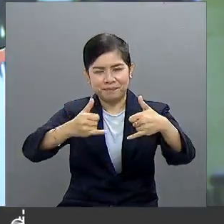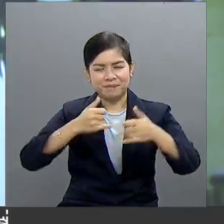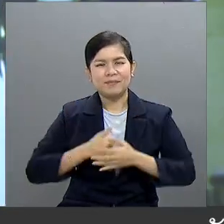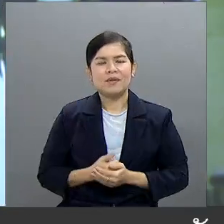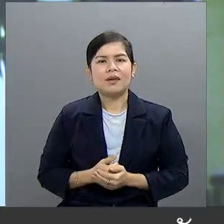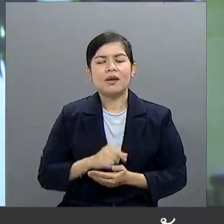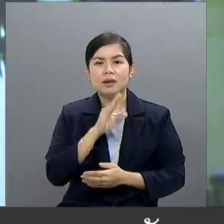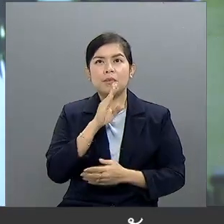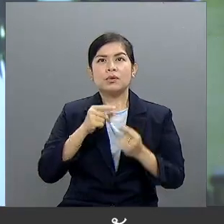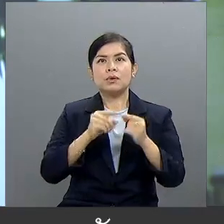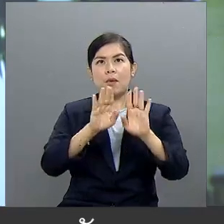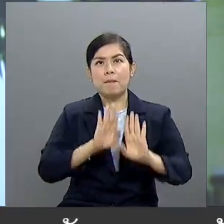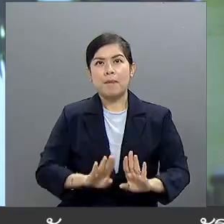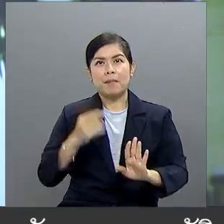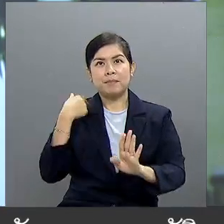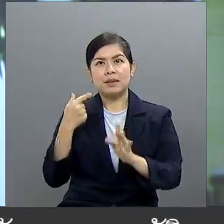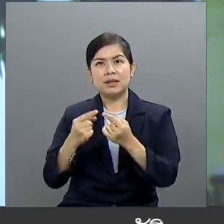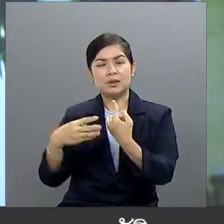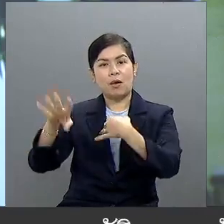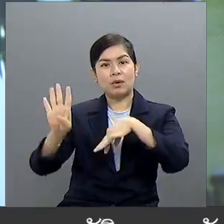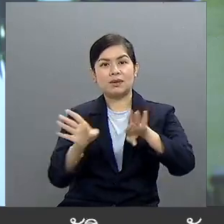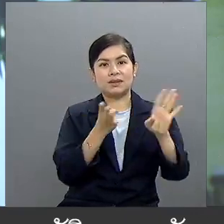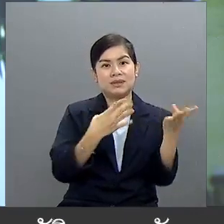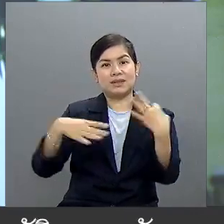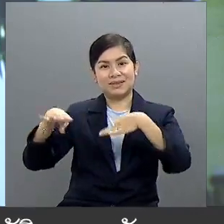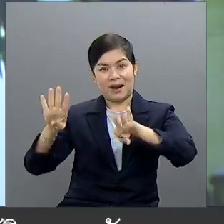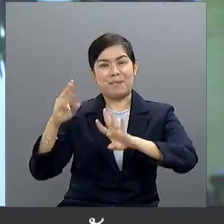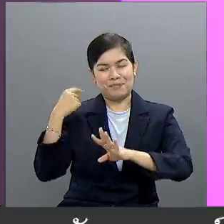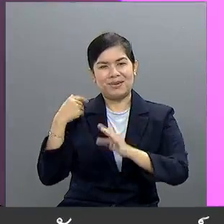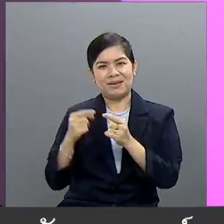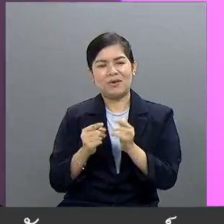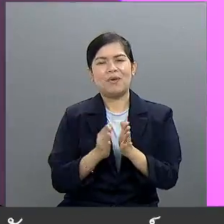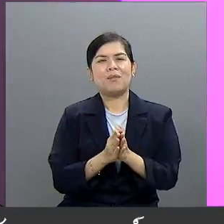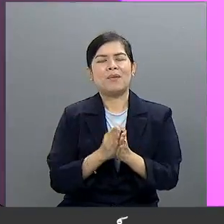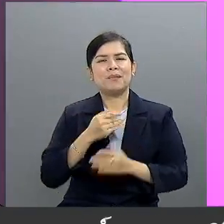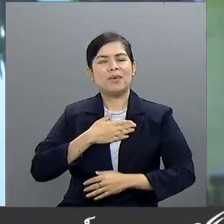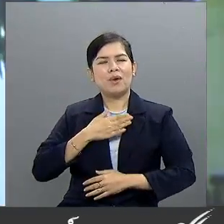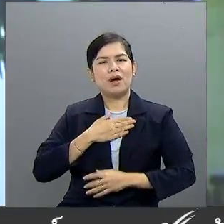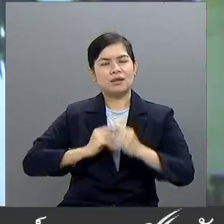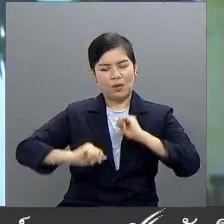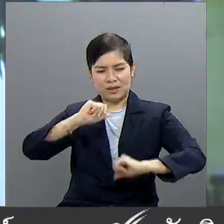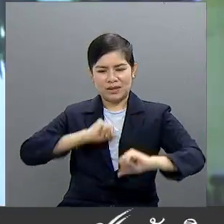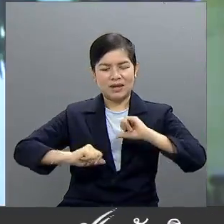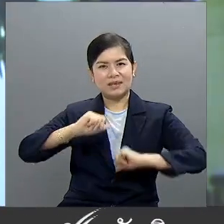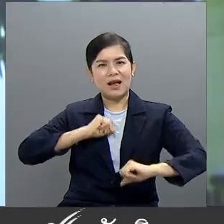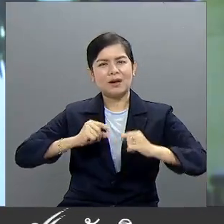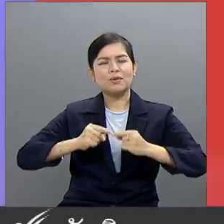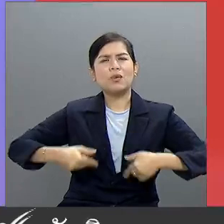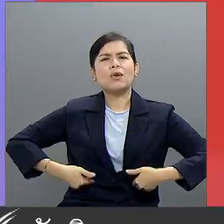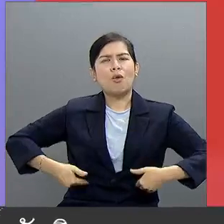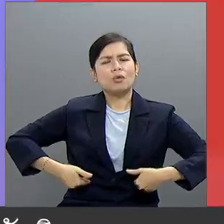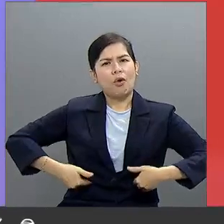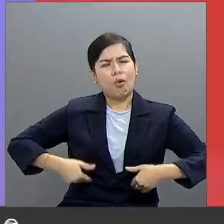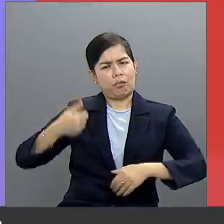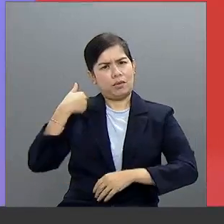ว์ที่แบบออกมาเต้นแบบเป็นตลกๆอะไรอย่างเง ี้ยไม่ได้เต้น รับหน้าที่นั้น อ๋อรับเป็นตัวโจ๊ก ใช่รับเป็นตัวโจ๊กใช่ ผมอยากไปดูเทปเ